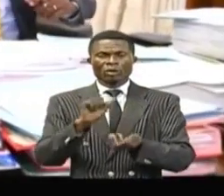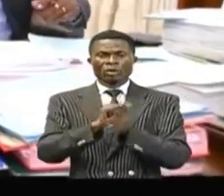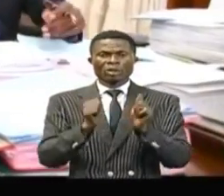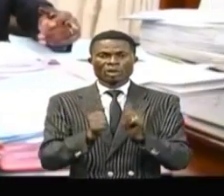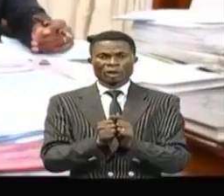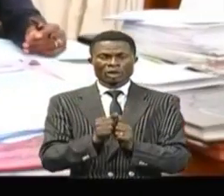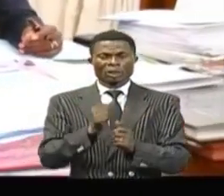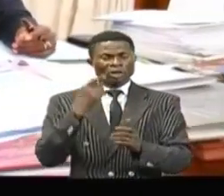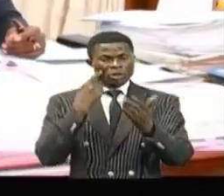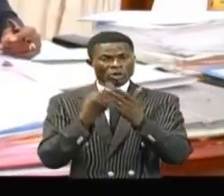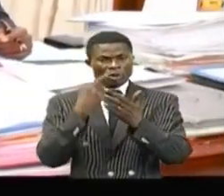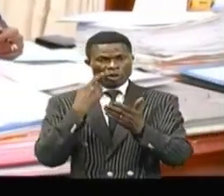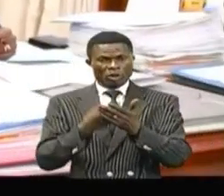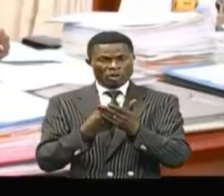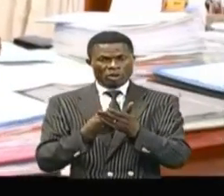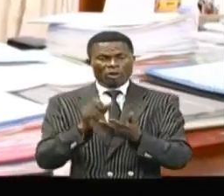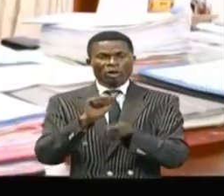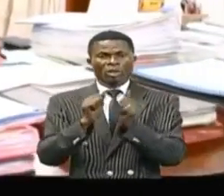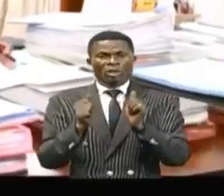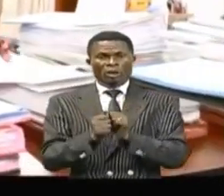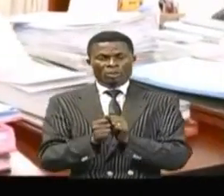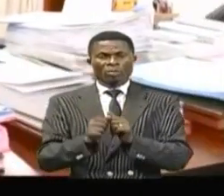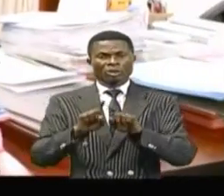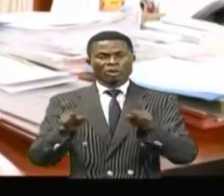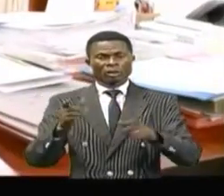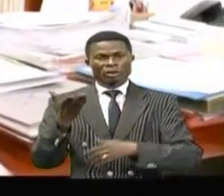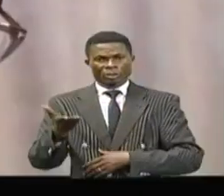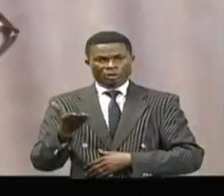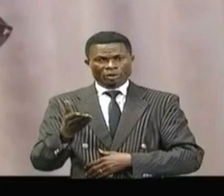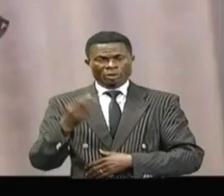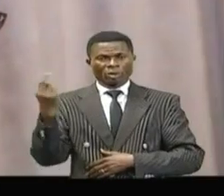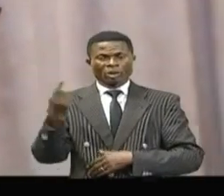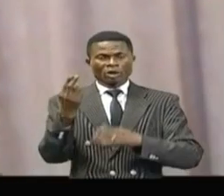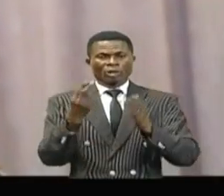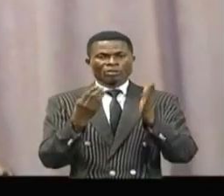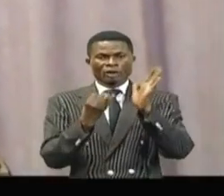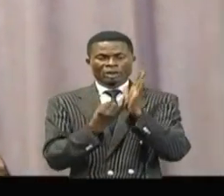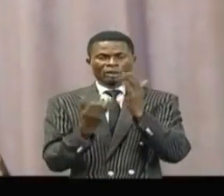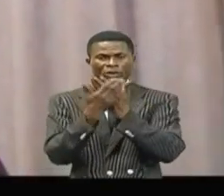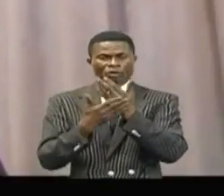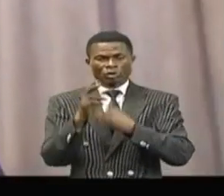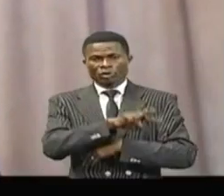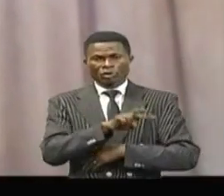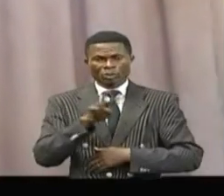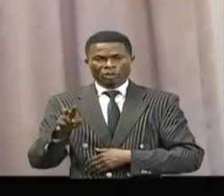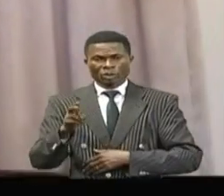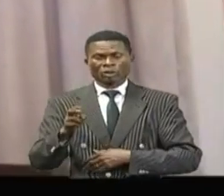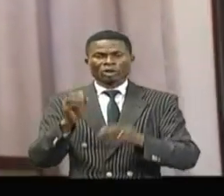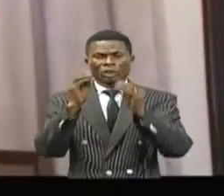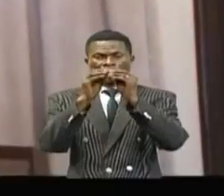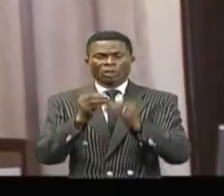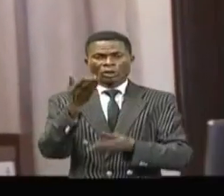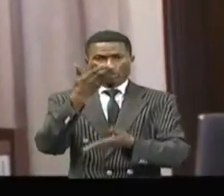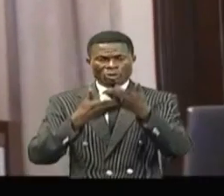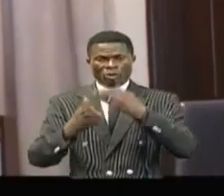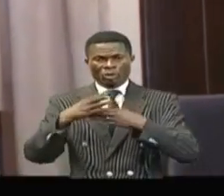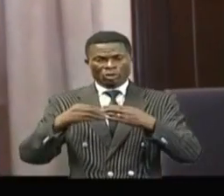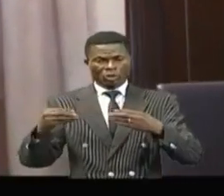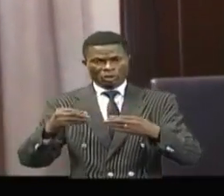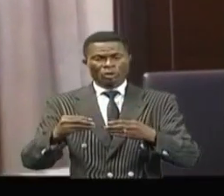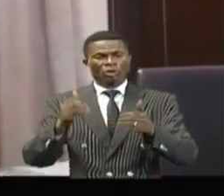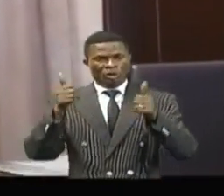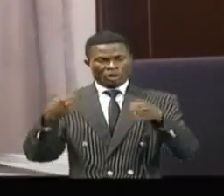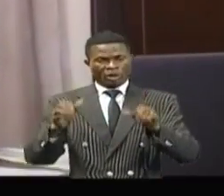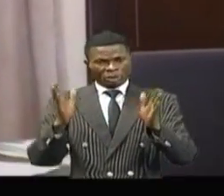plus remarquées sur les segments parallèles. Au 26 août 2022, le taux d'échange officiel s'est globalement